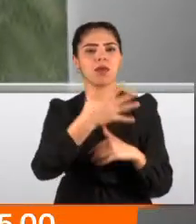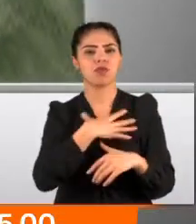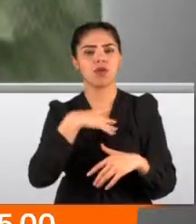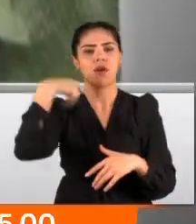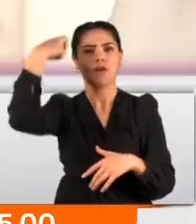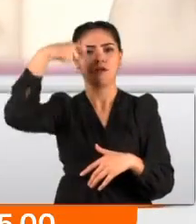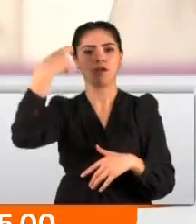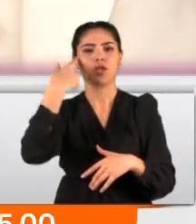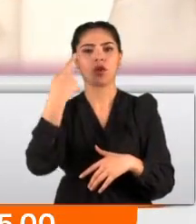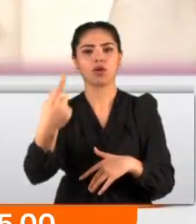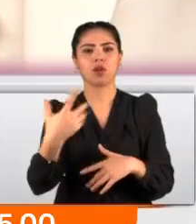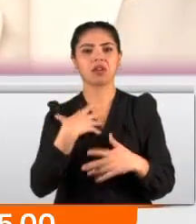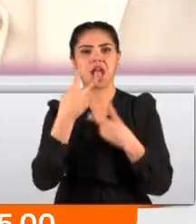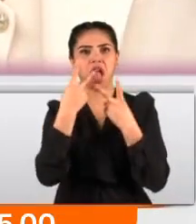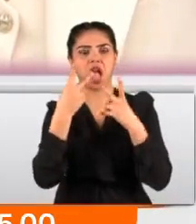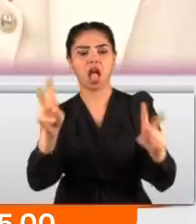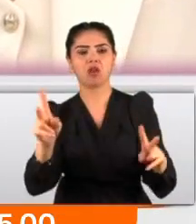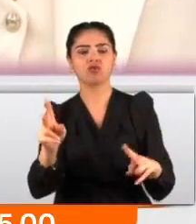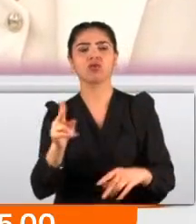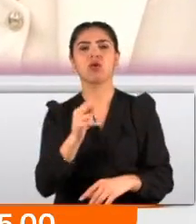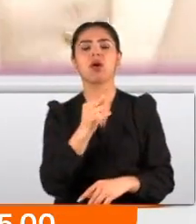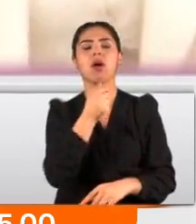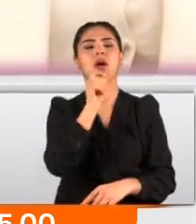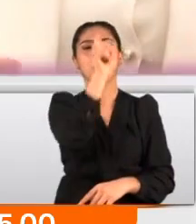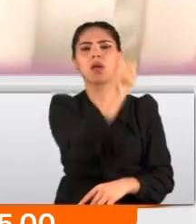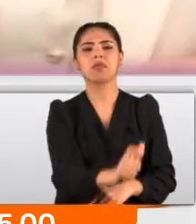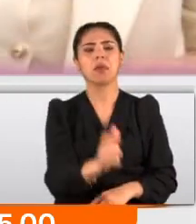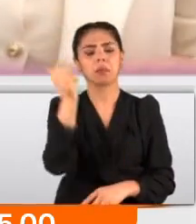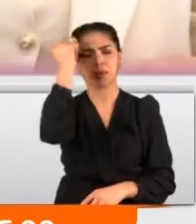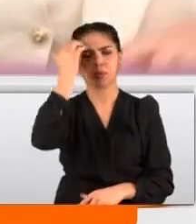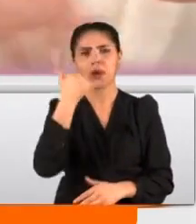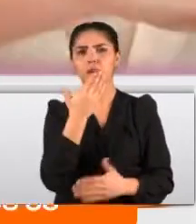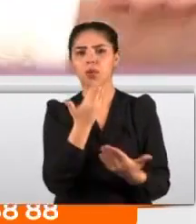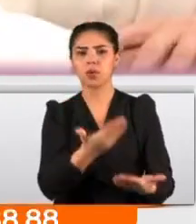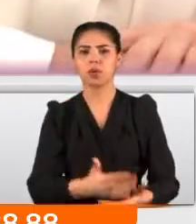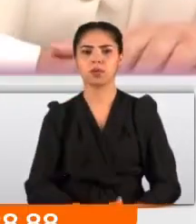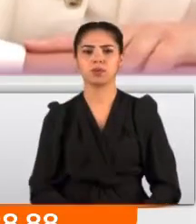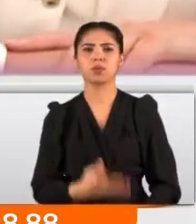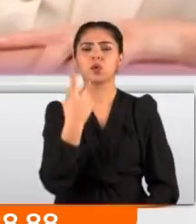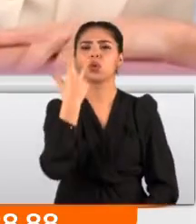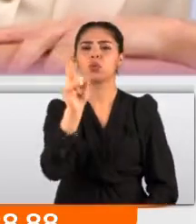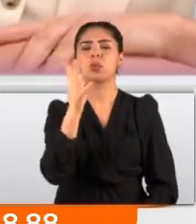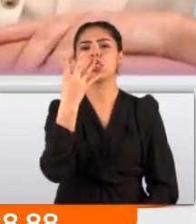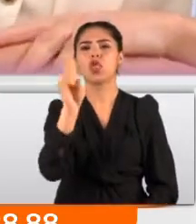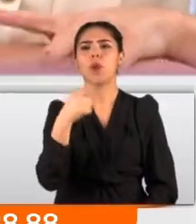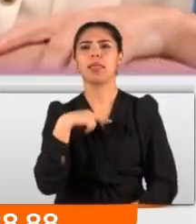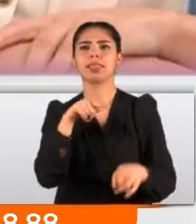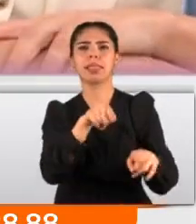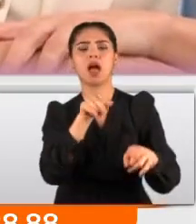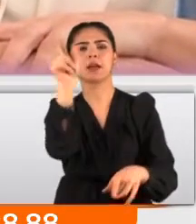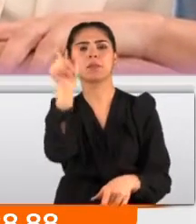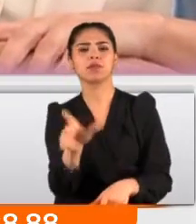videoyla kendini ifşa etti. Yaptıklarından bir an bile pişman olmadı. Benim 3000-4000 tane takipçim var. Oo. En